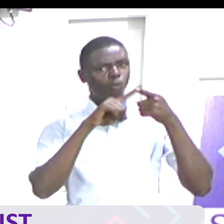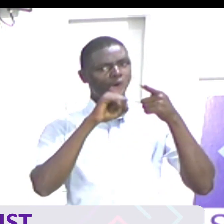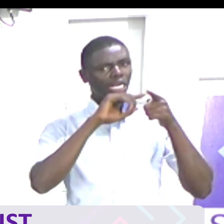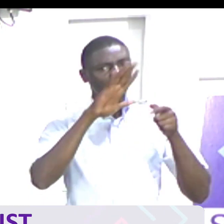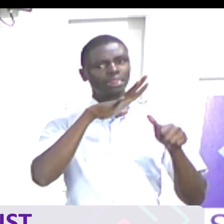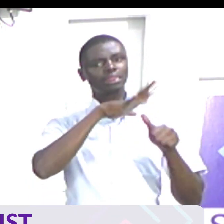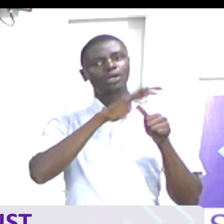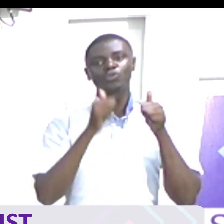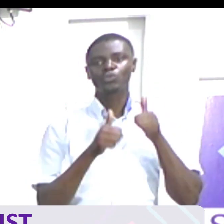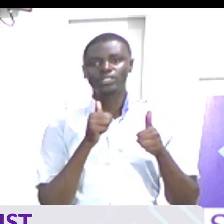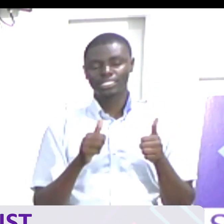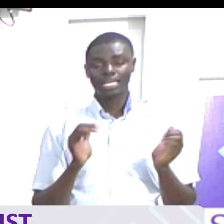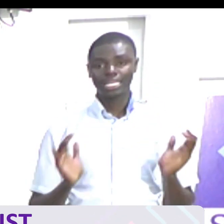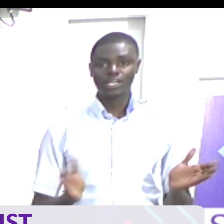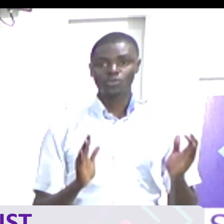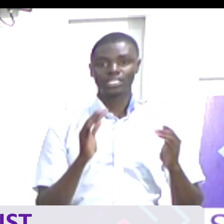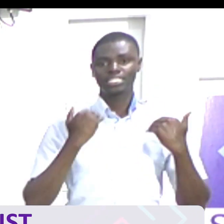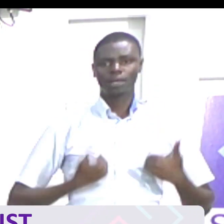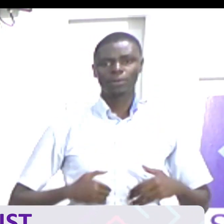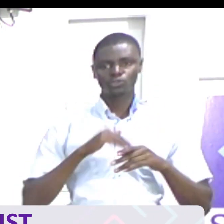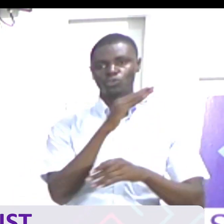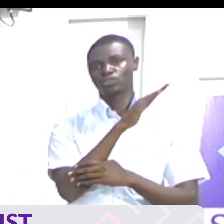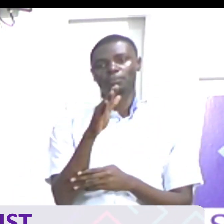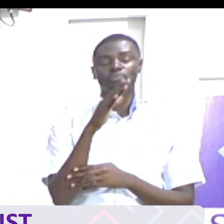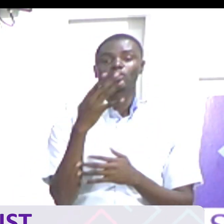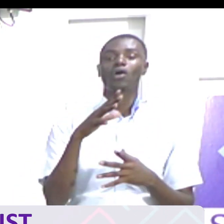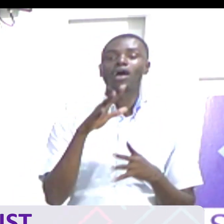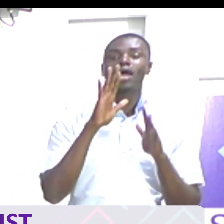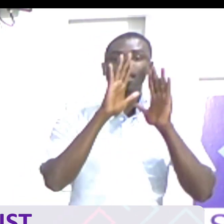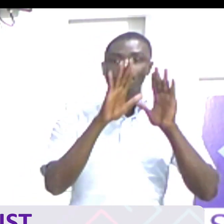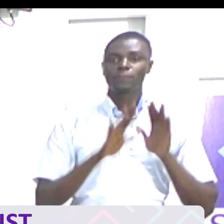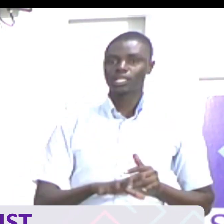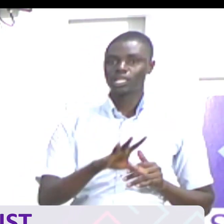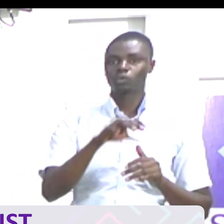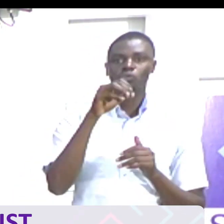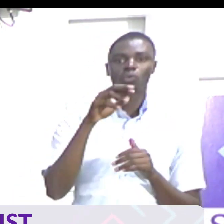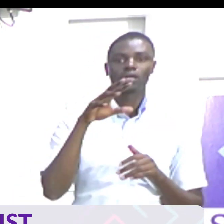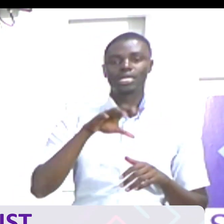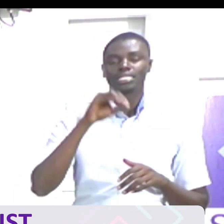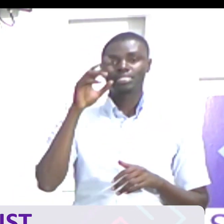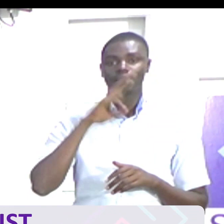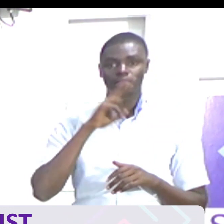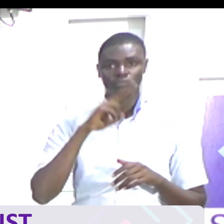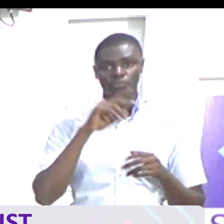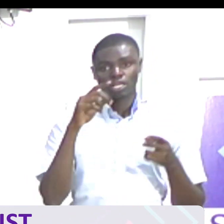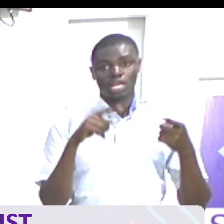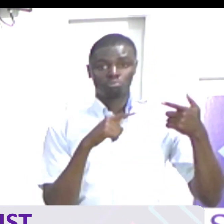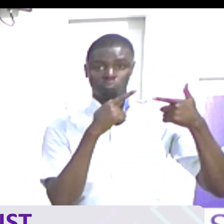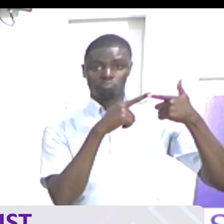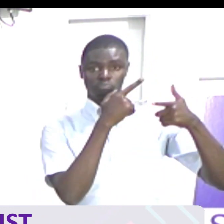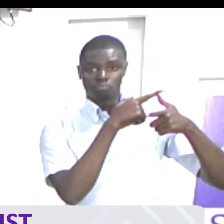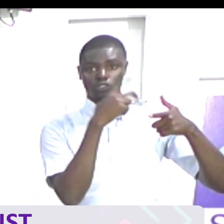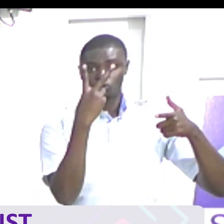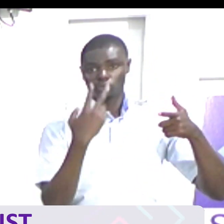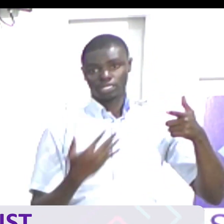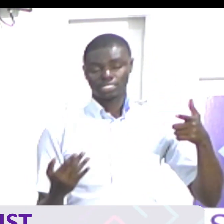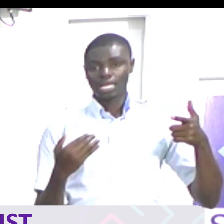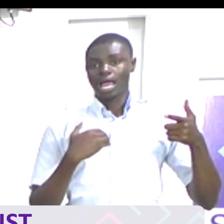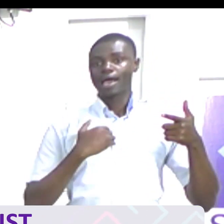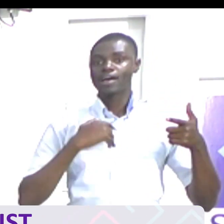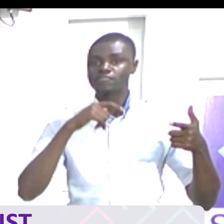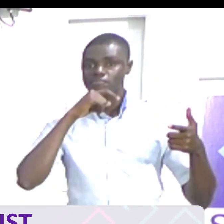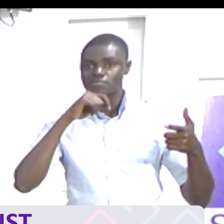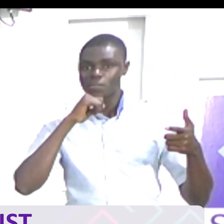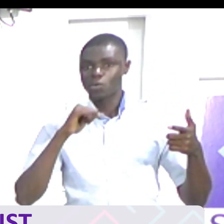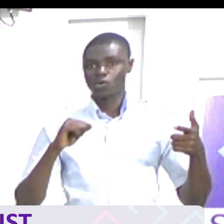ya kuencourage msee pale nje. Umuhimu wa kuchukua vitu kama hizi job range. Kuna vitu mbili. Kuna simini boy cha, kuna